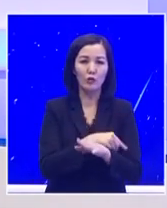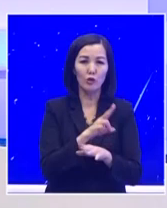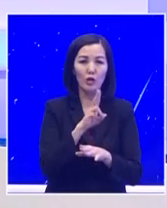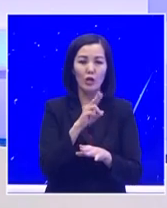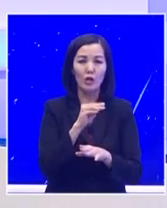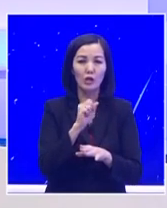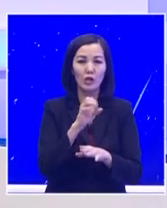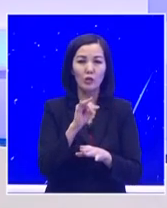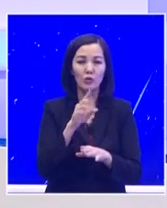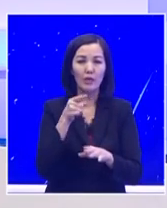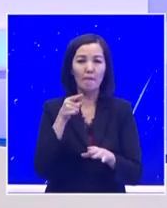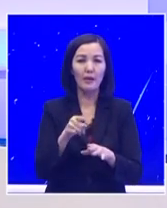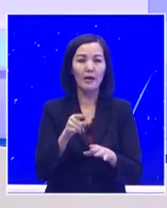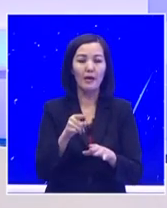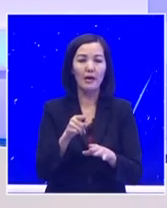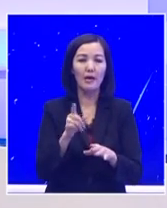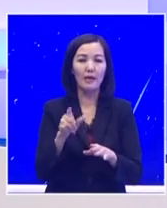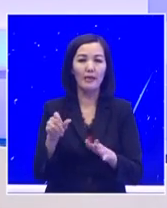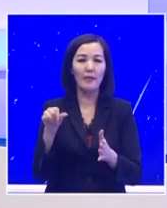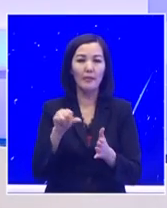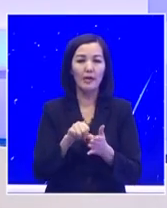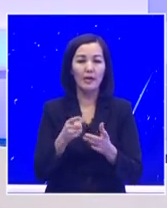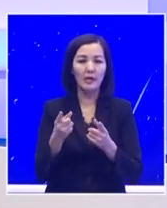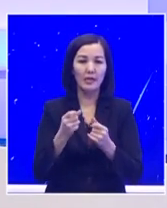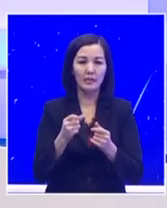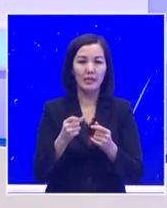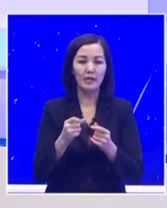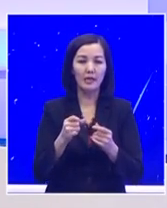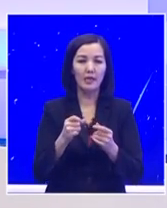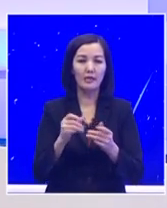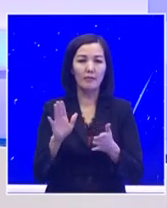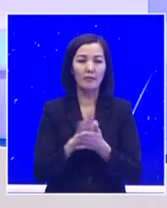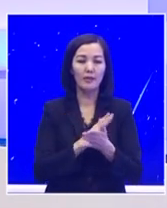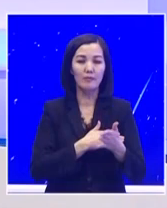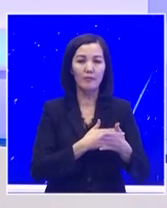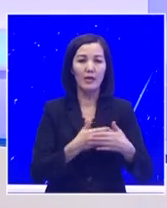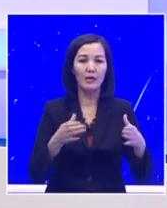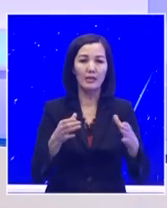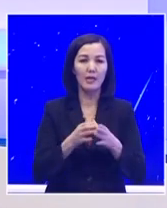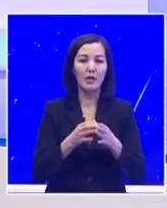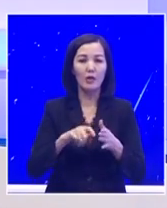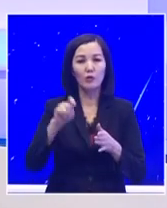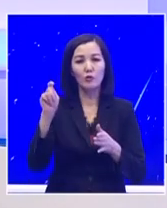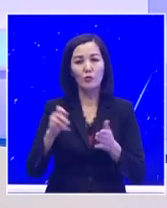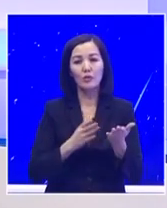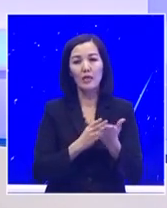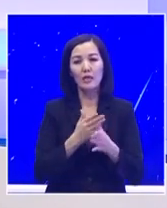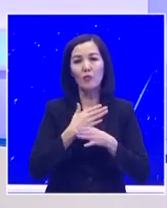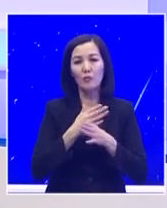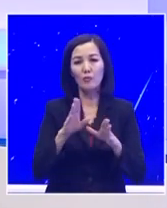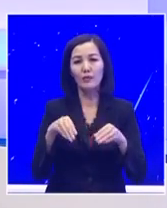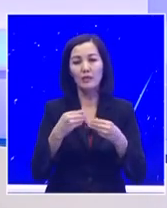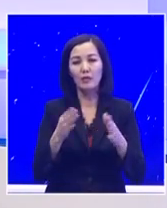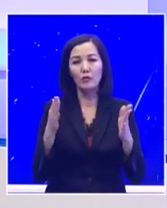жастар қанатының 1000-ға жуық еріктісі тартылады. Волонтерлар жыл бойы Ұлы Отан соғыс ардагерлеріне қолғабыс етеді. Яғни үй